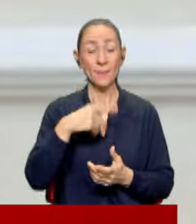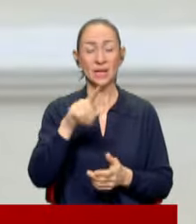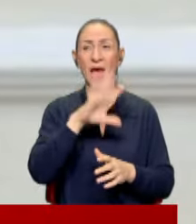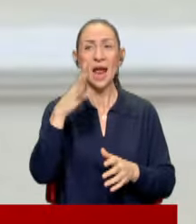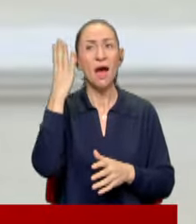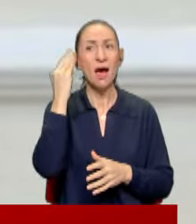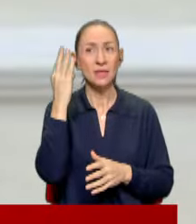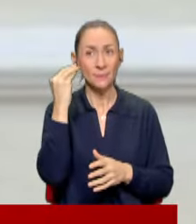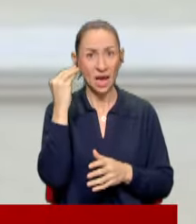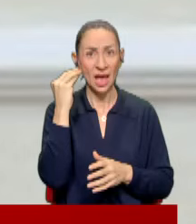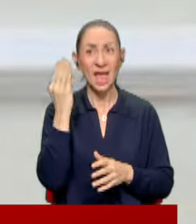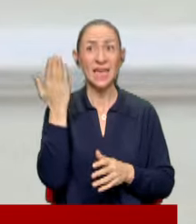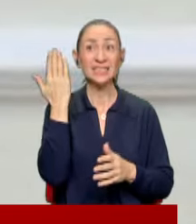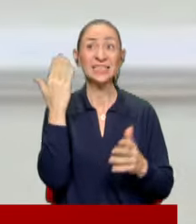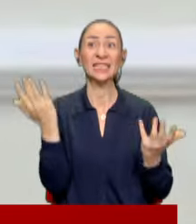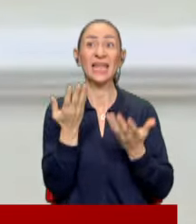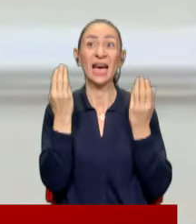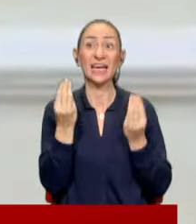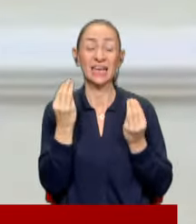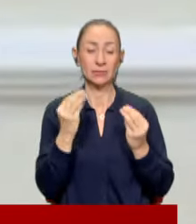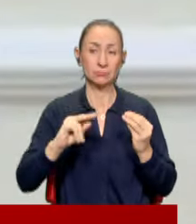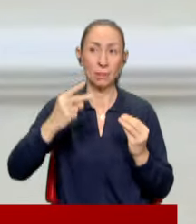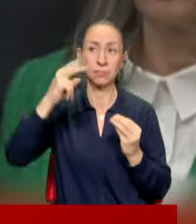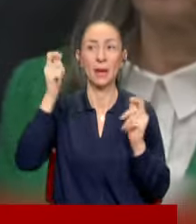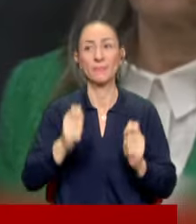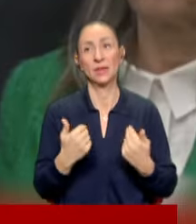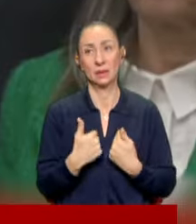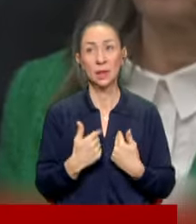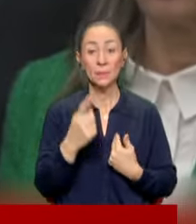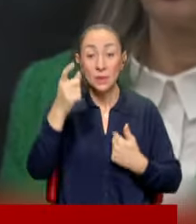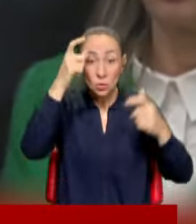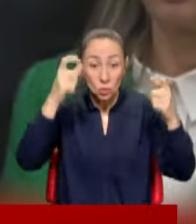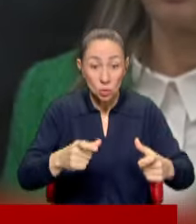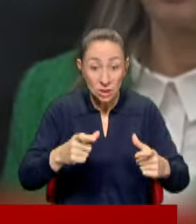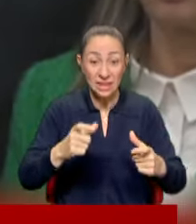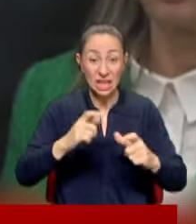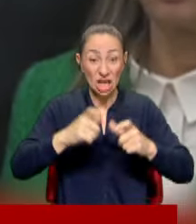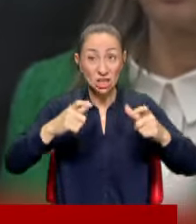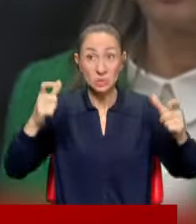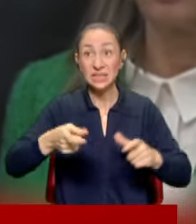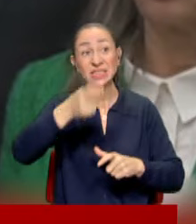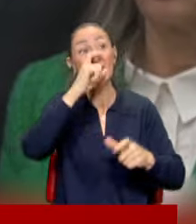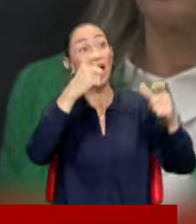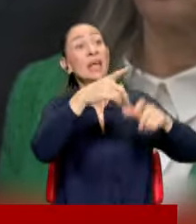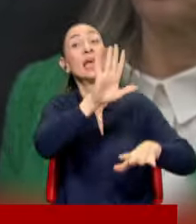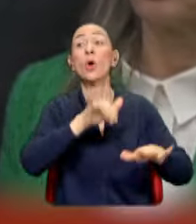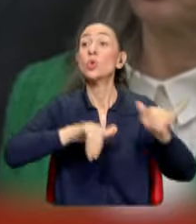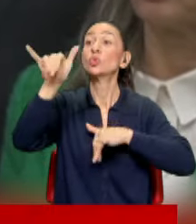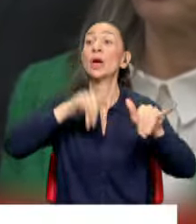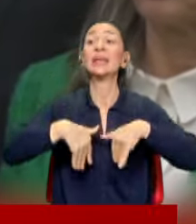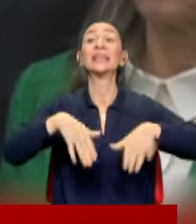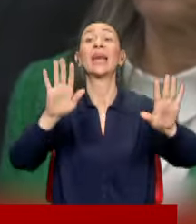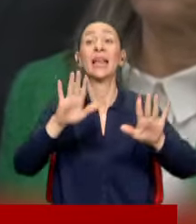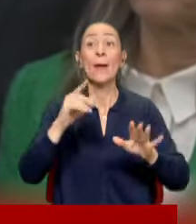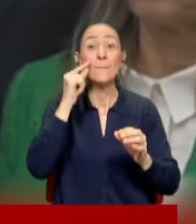her anlamda eskisinden daha iyi hale getirdik. Bir ülkenin gelişmişliği sarayıyla değil, uçaklarıyla